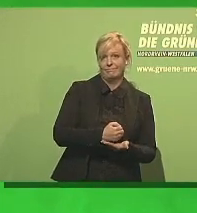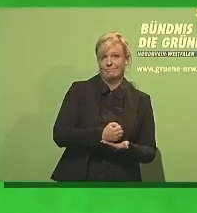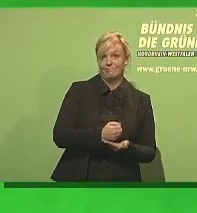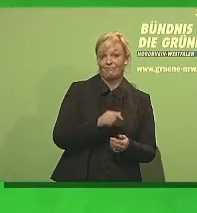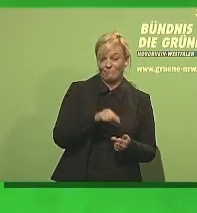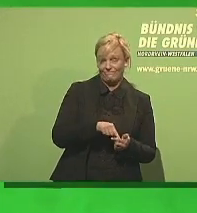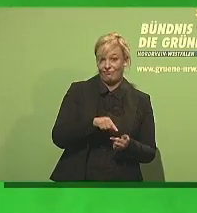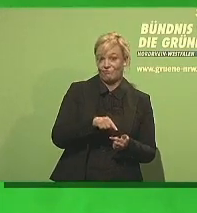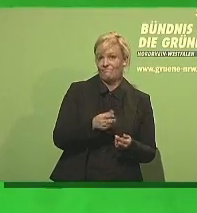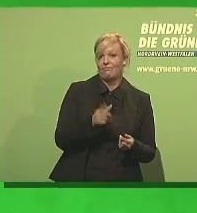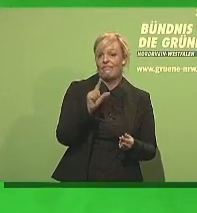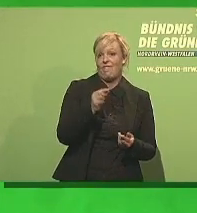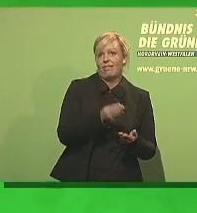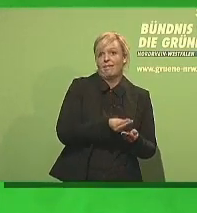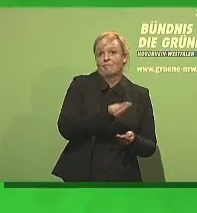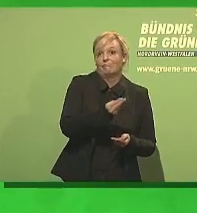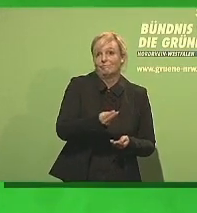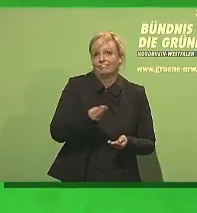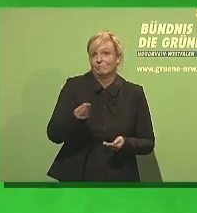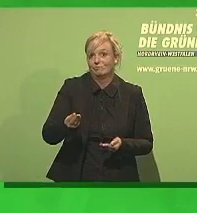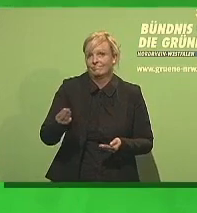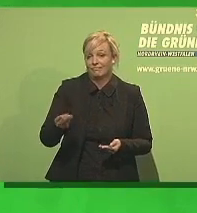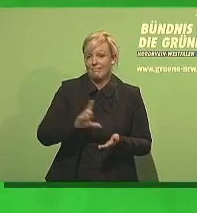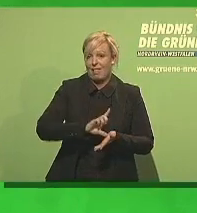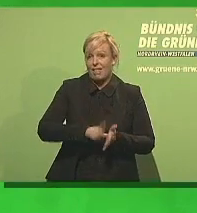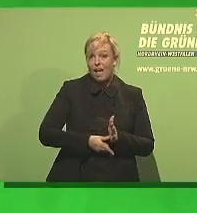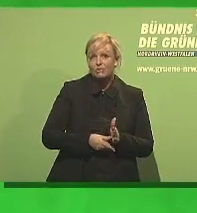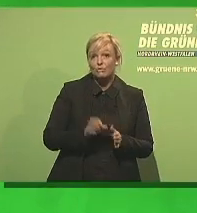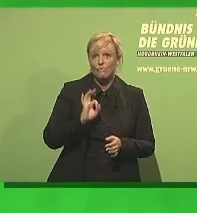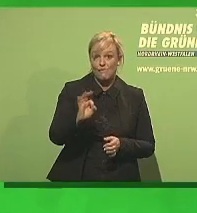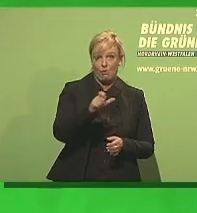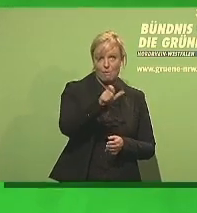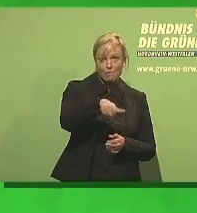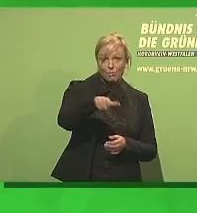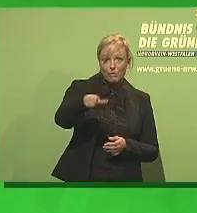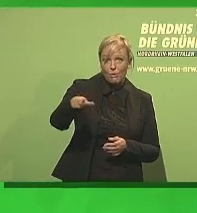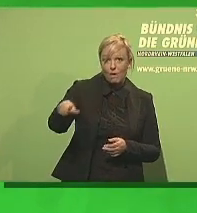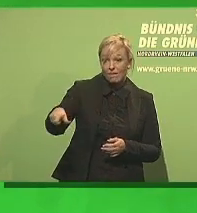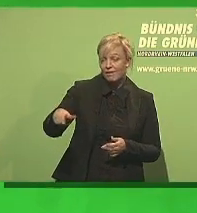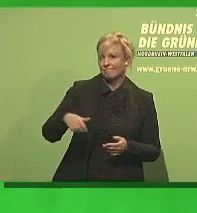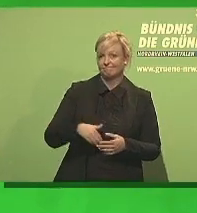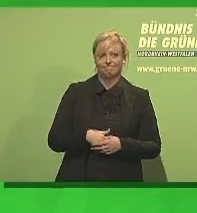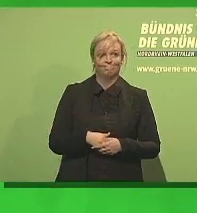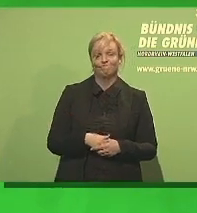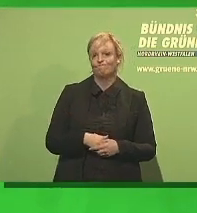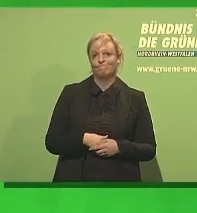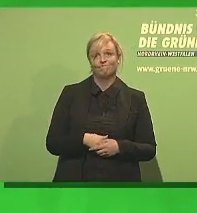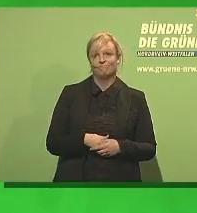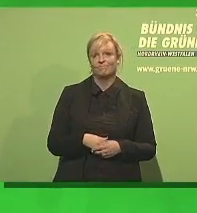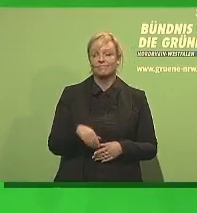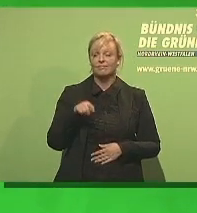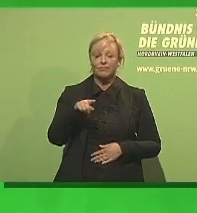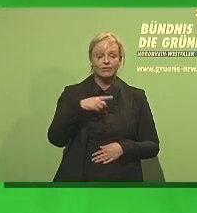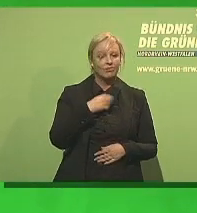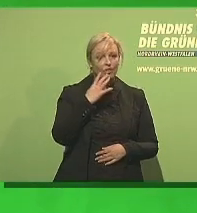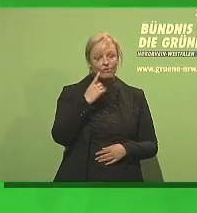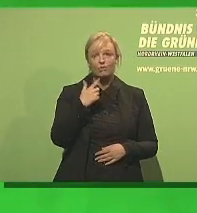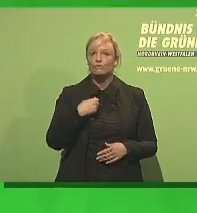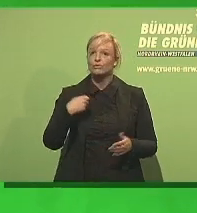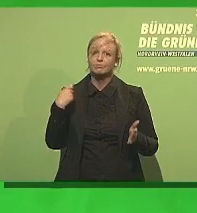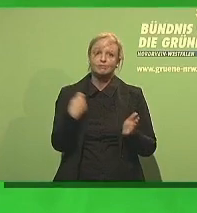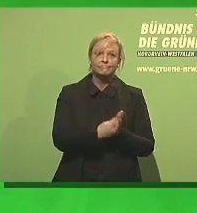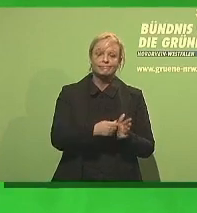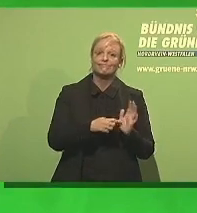verteilen, ihr könnt weniger Leistung für die Bürgerinnen und Bürger erbringen. Und das müssen wir deutlich machen, das müssen wir den